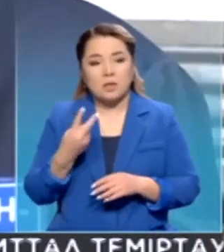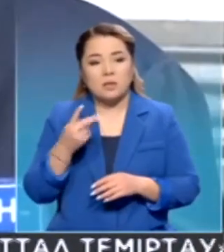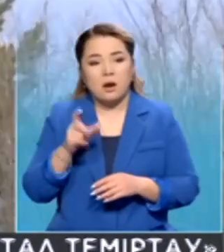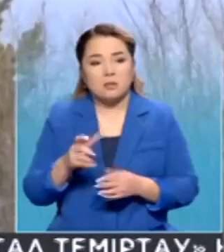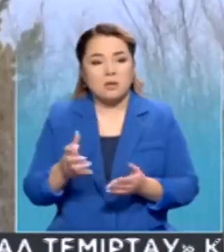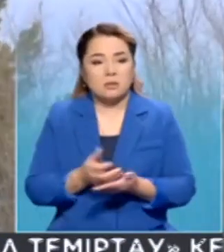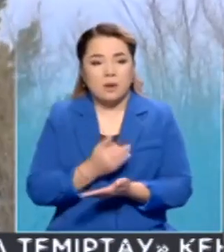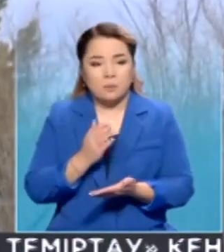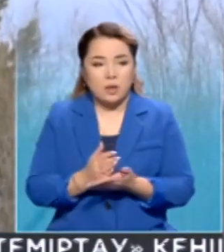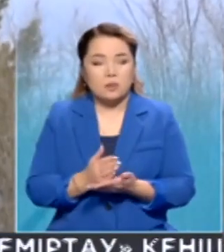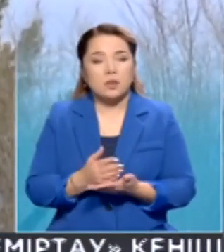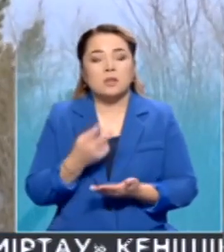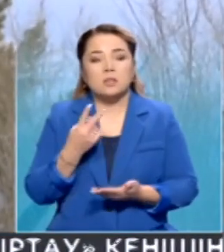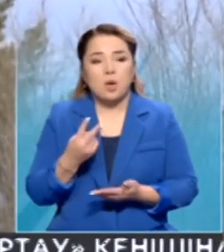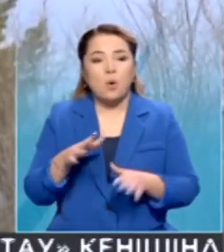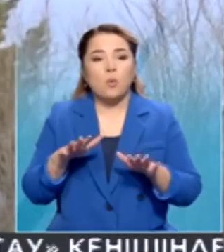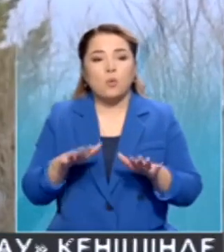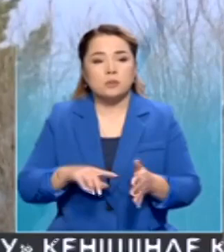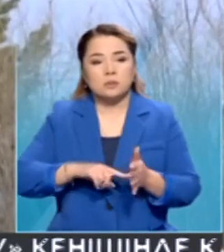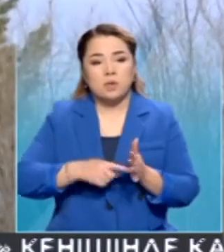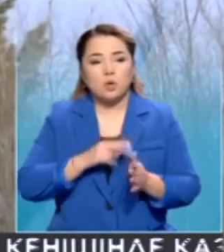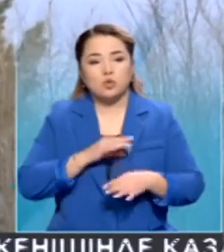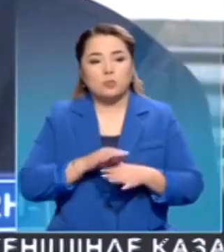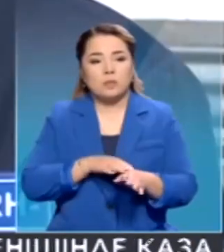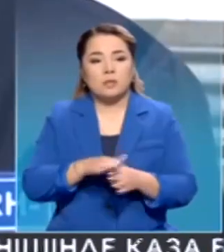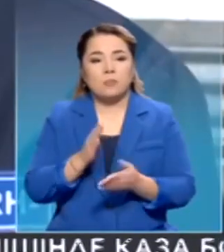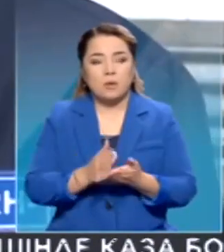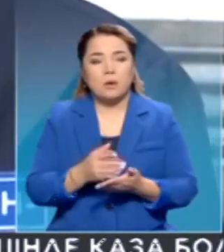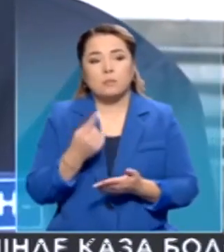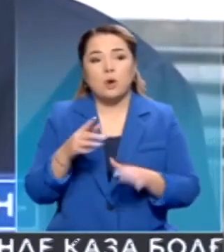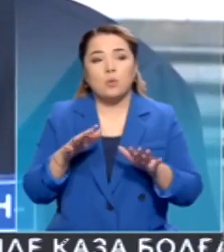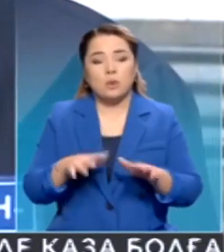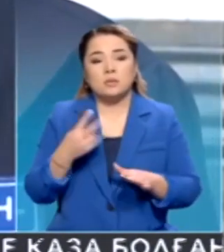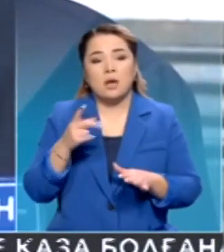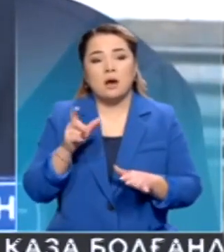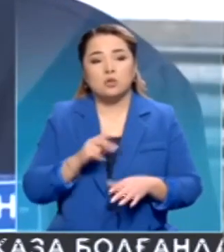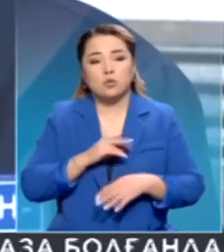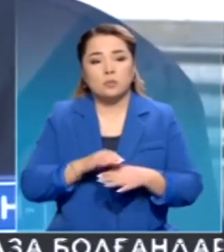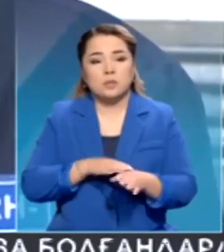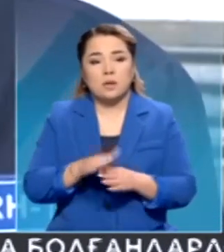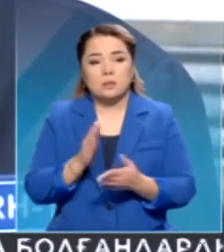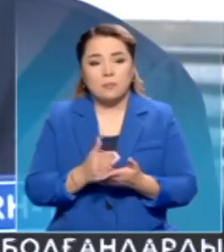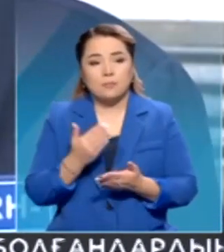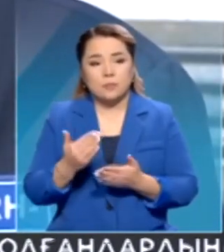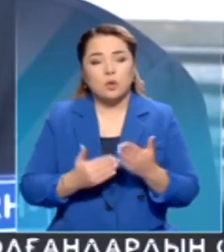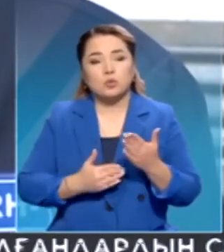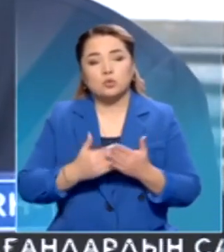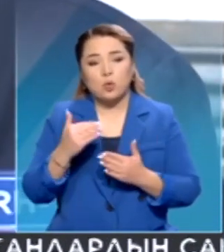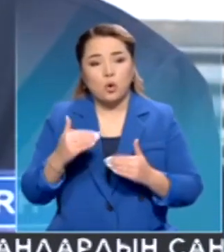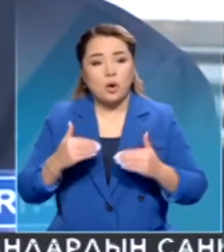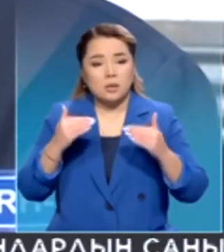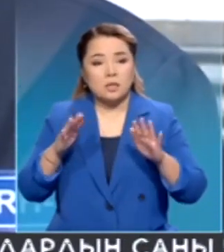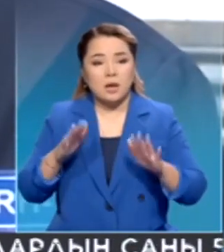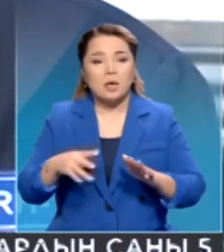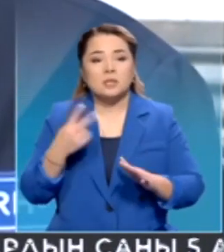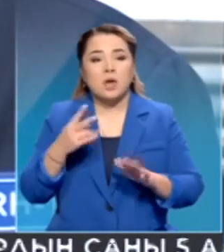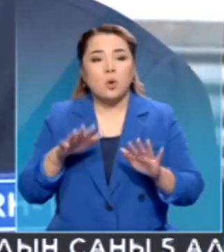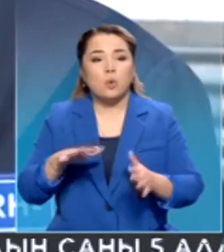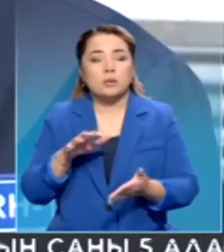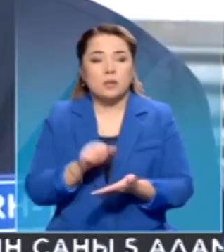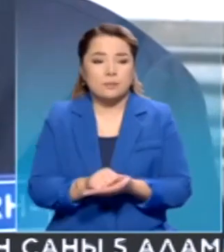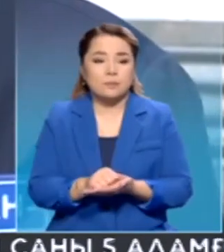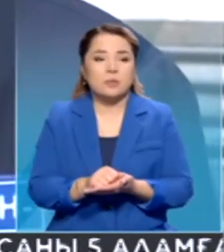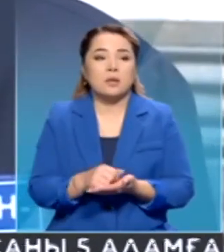адамды таптық. Олардың екі орындары болған, өзі жұмыс өткізіп отқан. Бір орында екі адам істеген, жоғары қарай екінші орында тағы